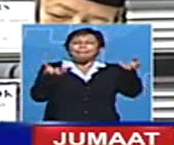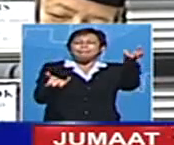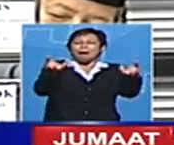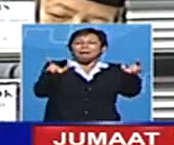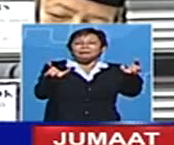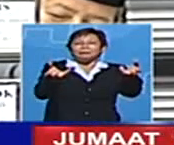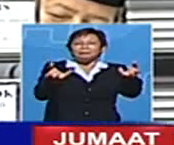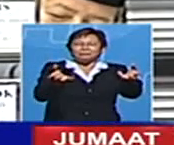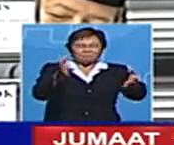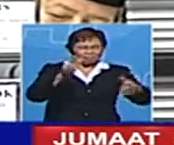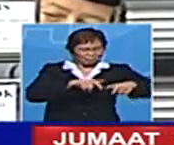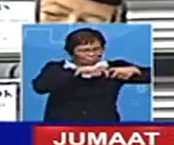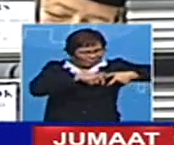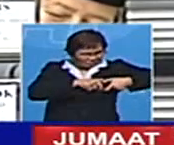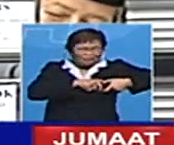Sehati